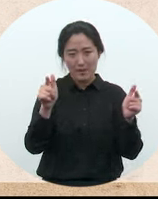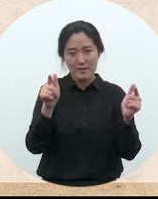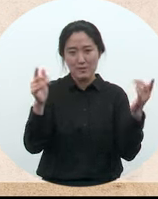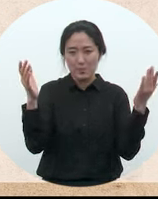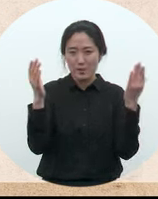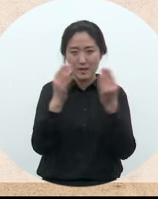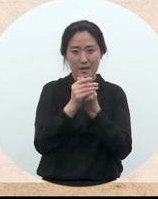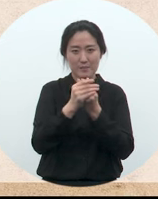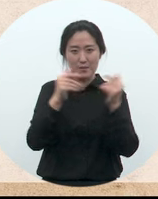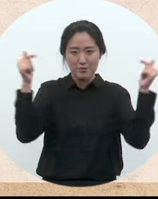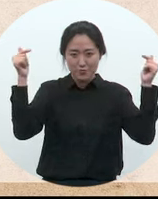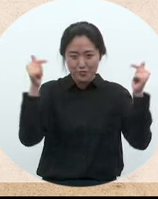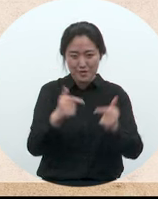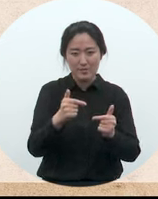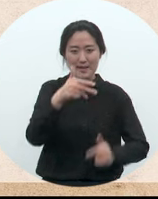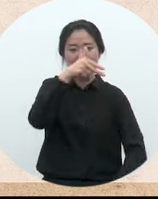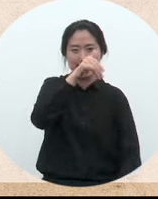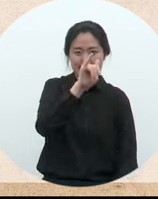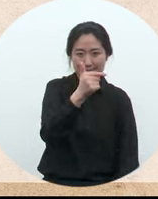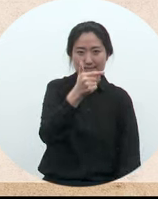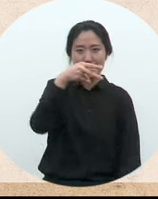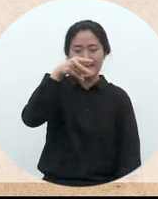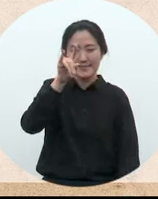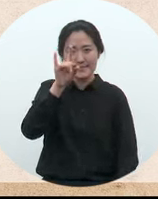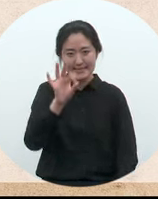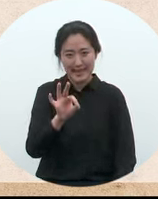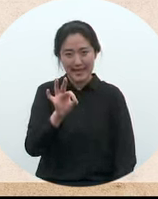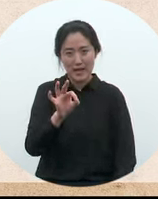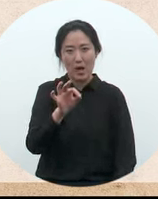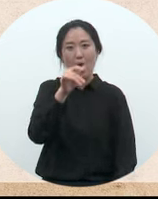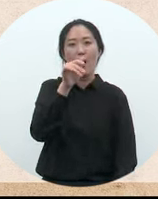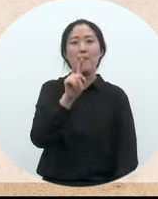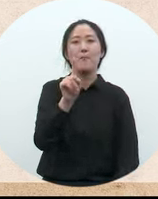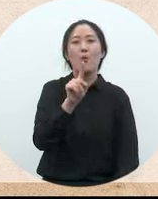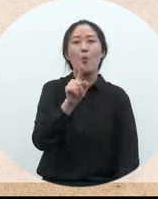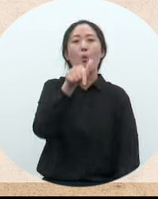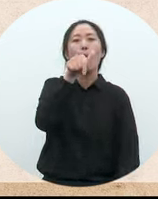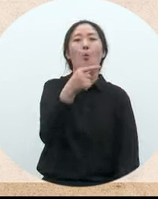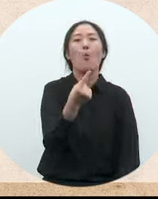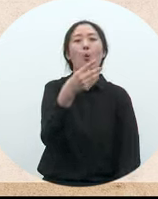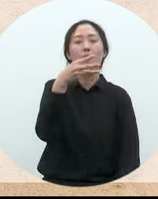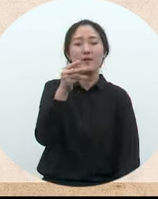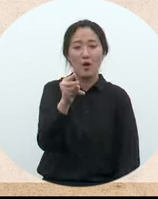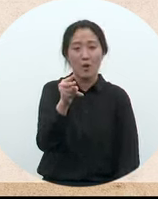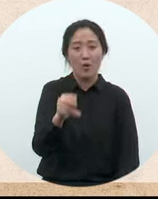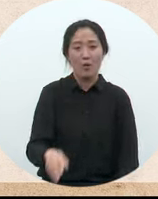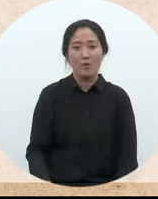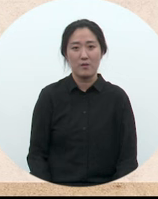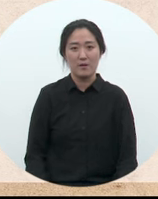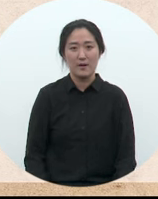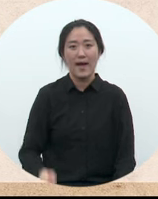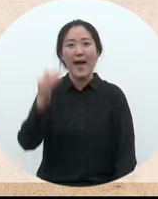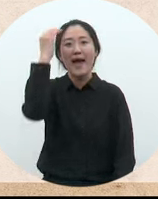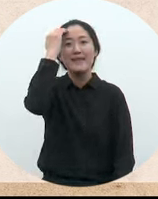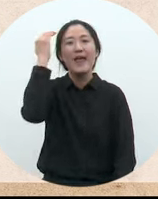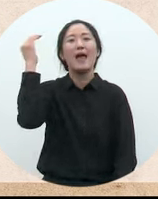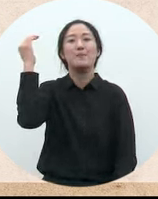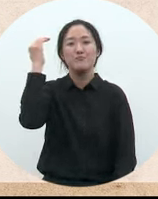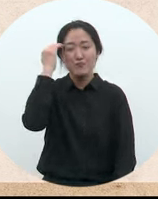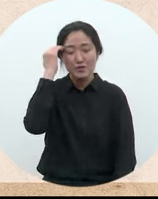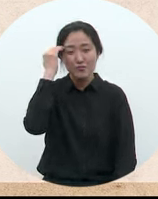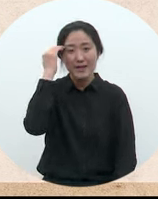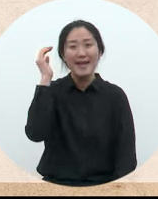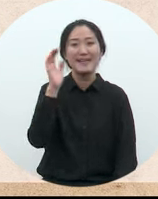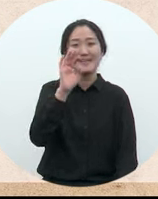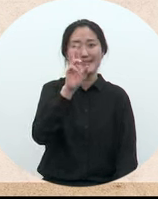만병통치라는 뜻을 가지고 있고요. 진생이라는 말은 고려의 표기입니다. 그러니까 파낙스 진생은